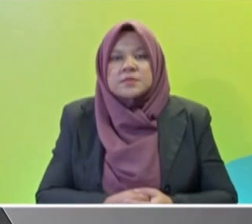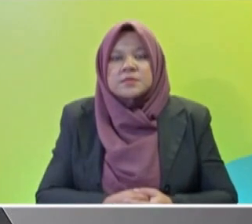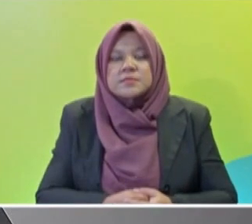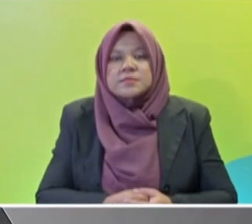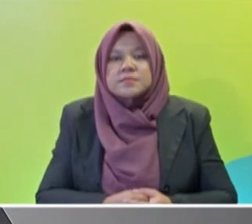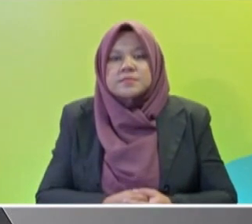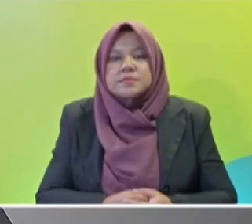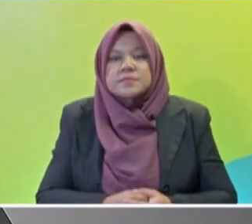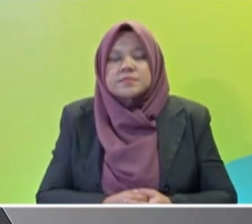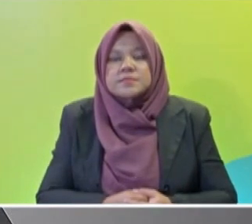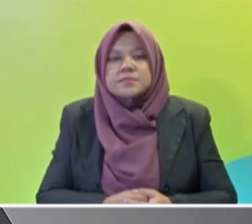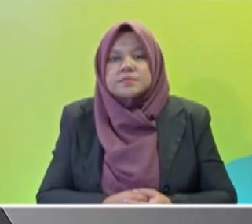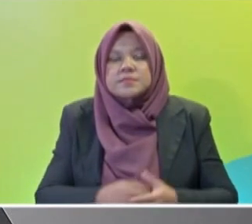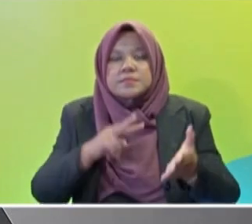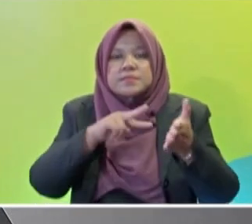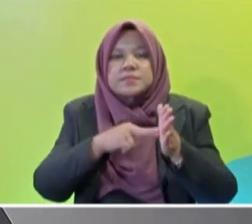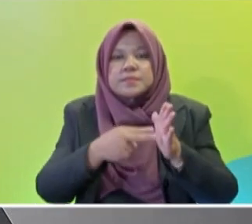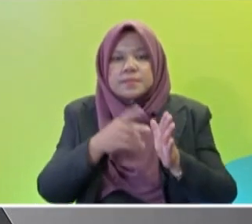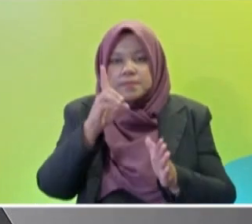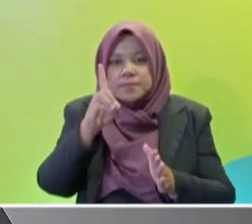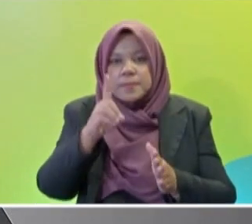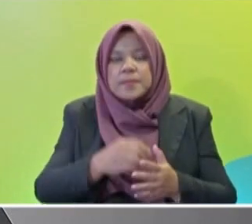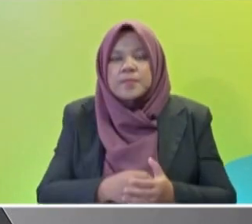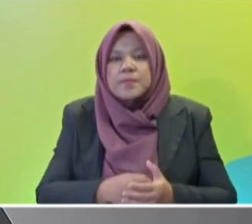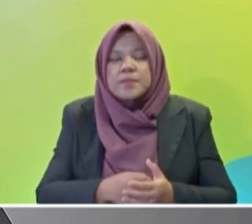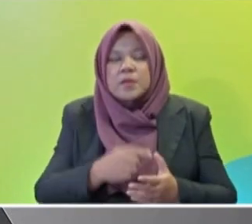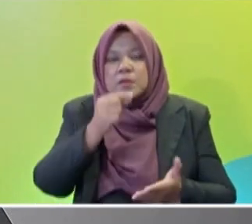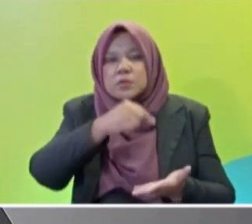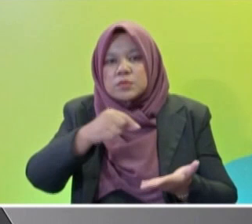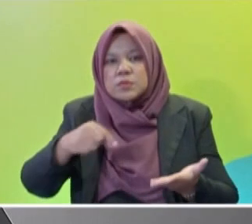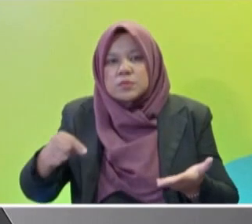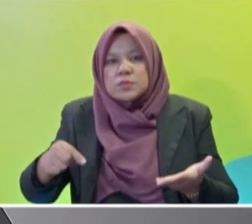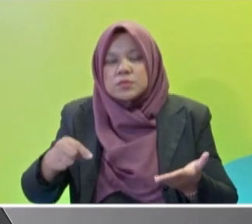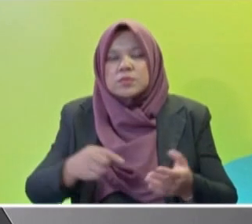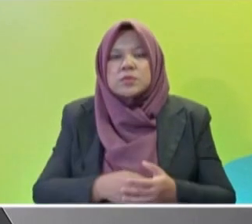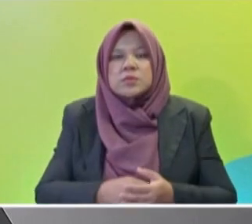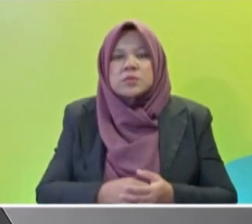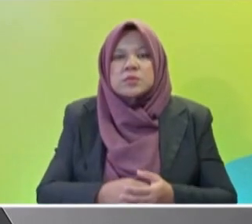di ini maksudnya kandungan teks yang ditulis atau